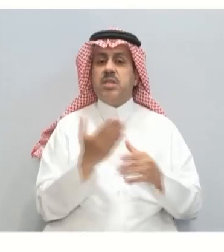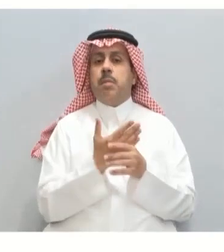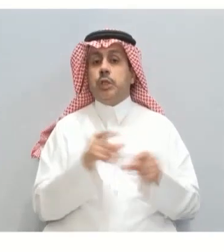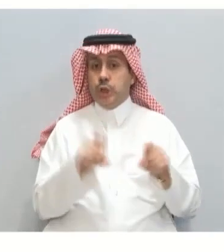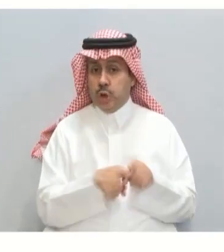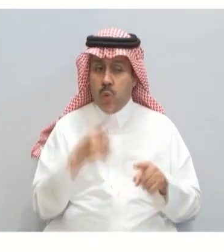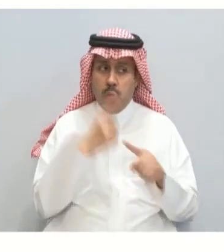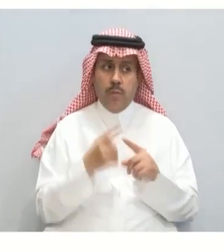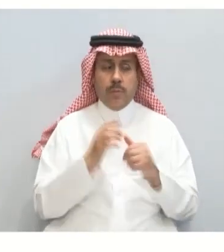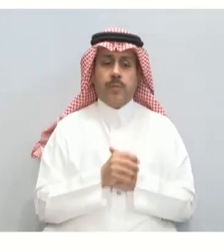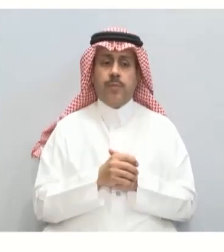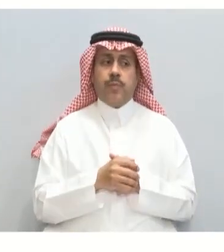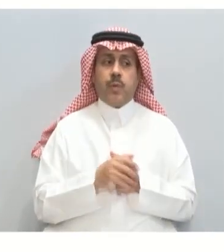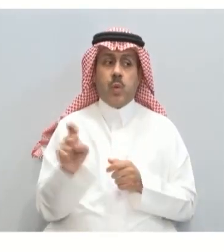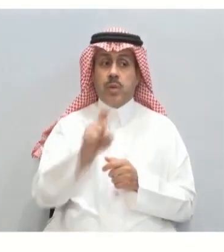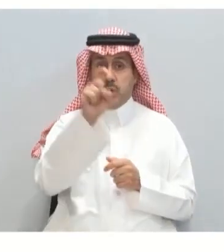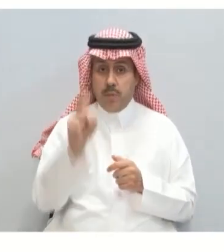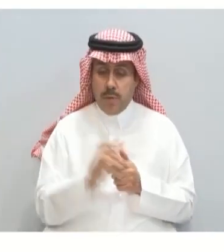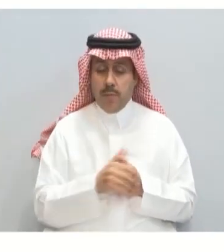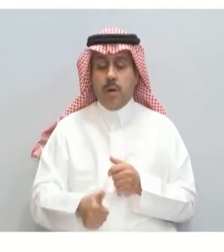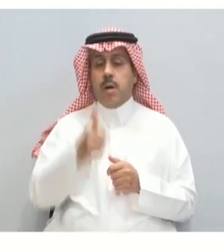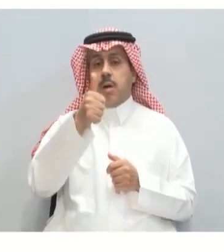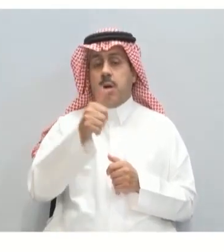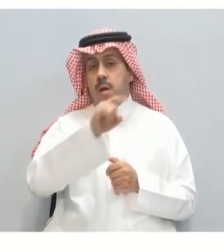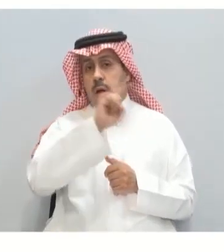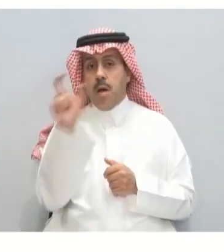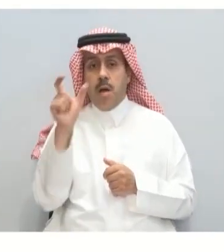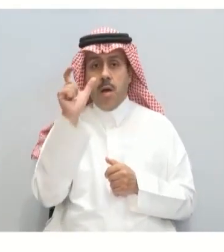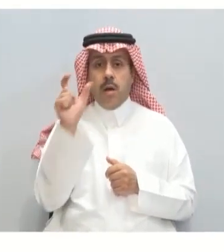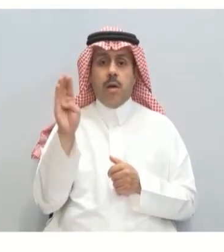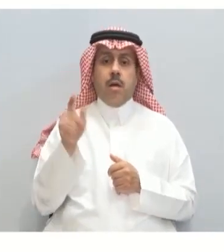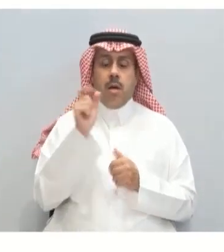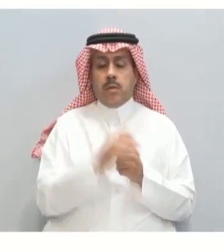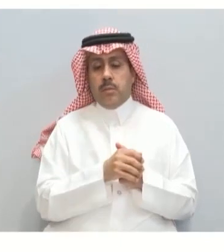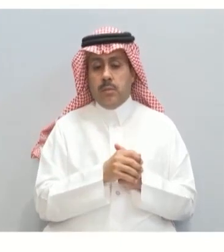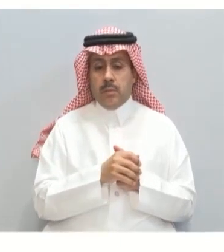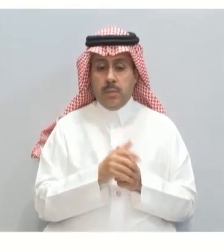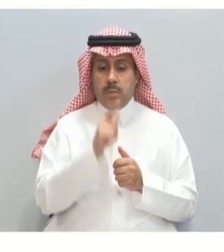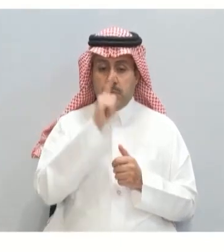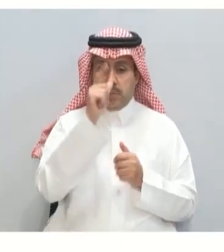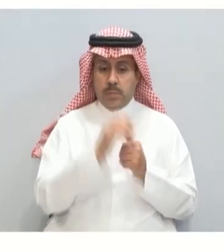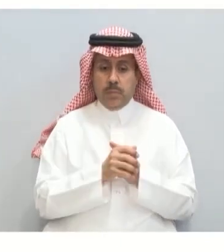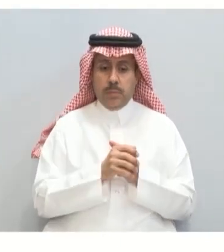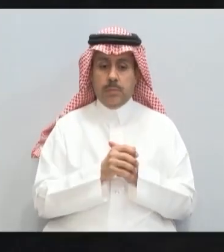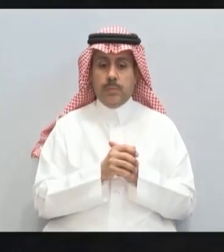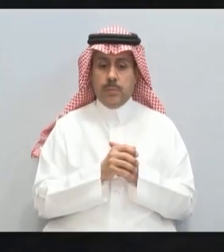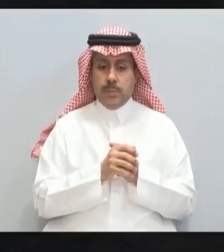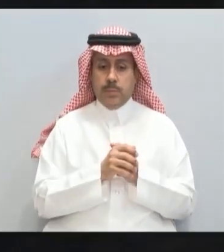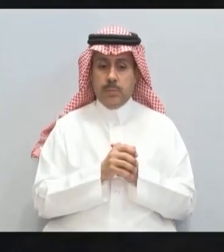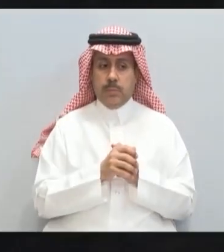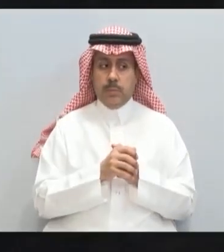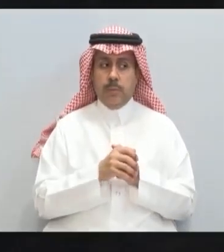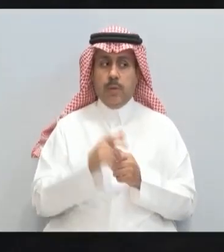والمعاصي والاستفهام للانكار ايضا ناتي واياكم الى قوله تعالى فذلكم